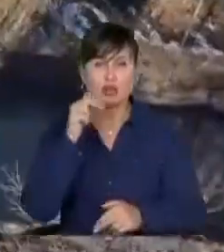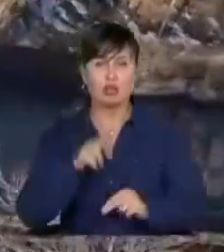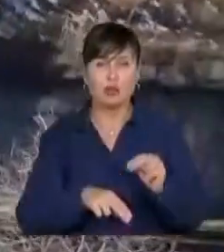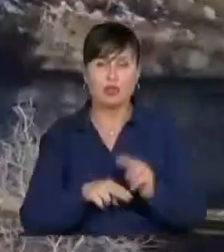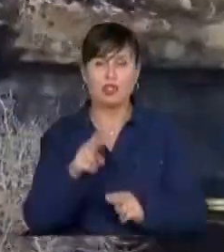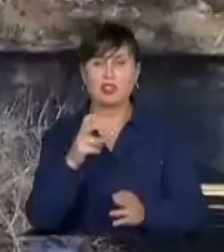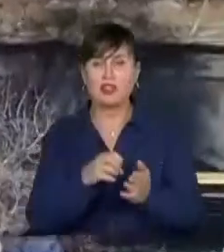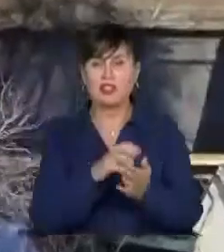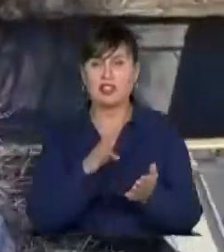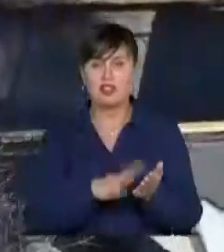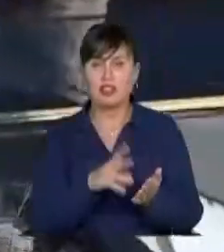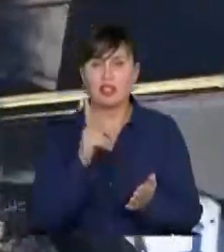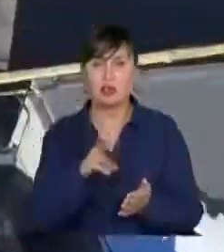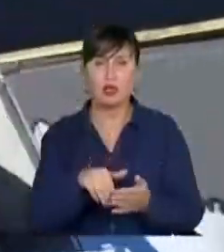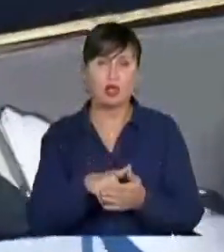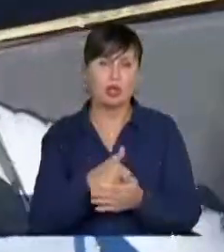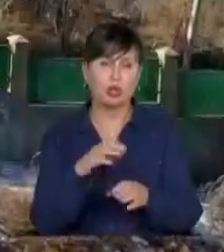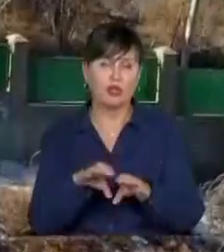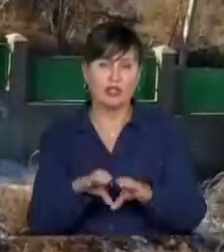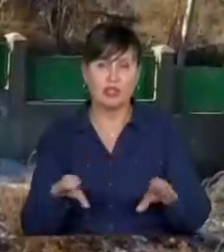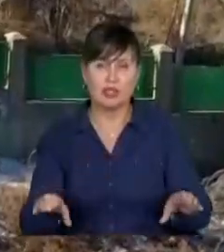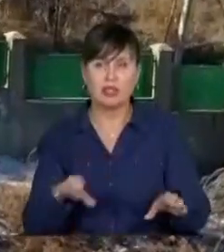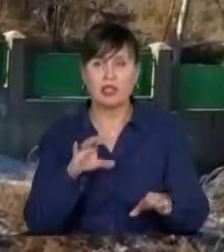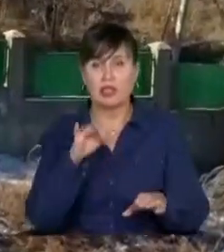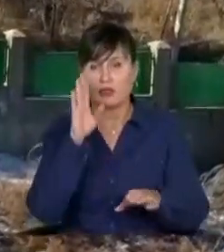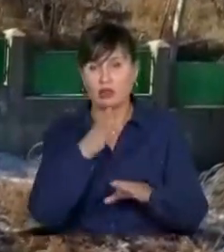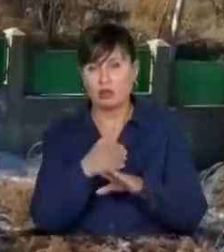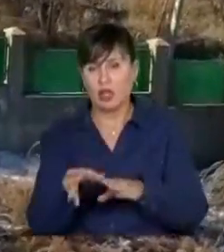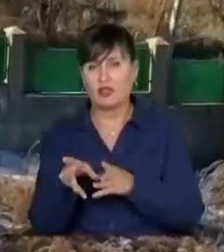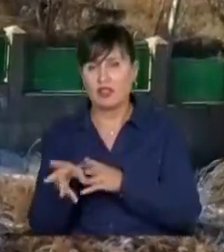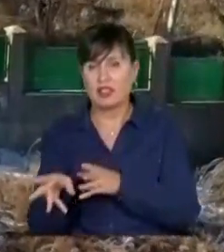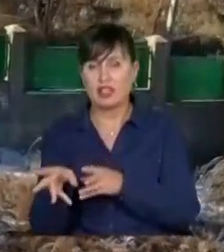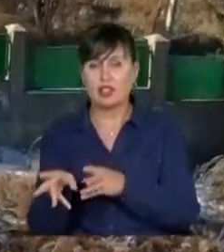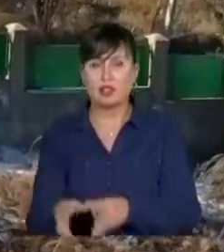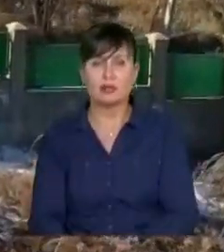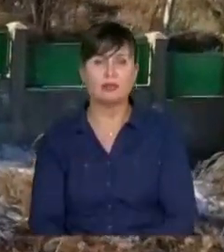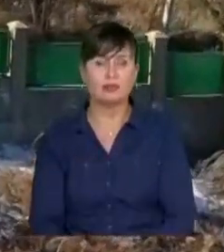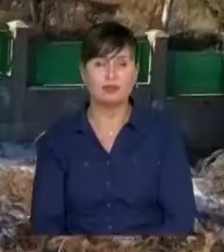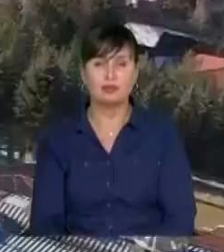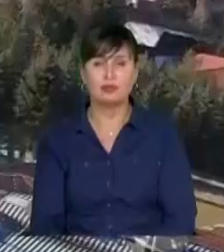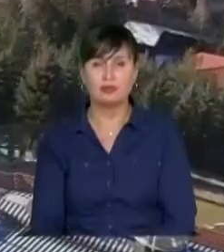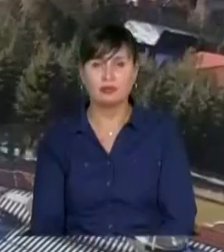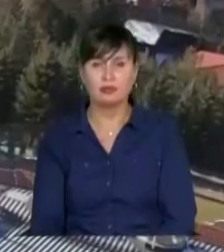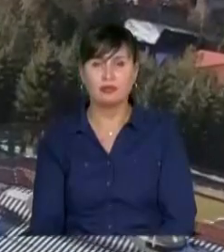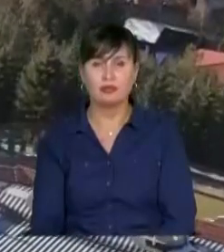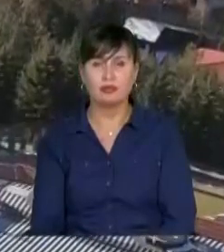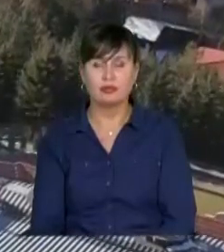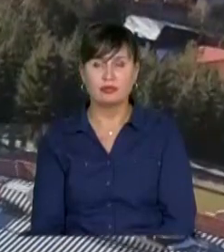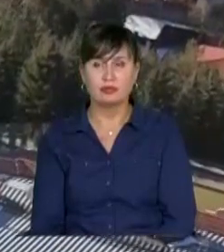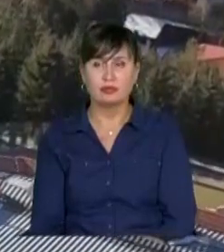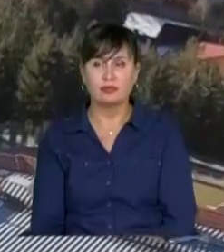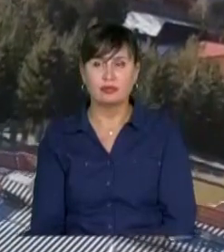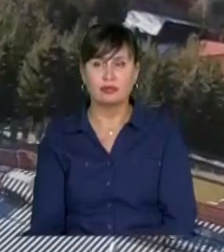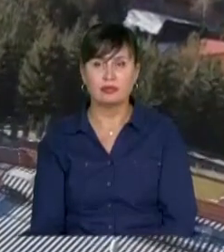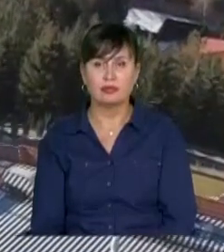219 км новых сетей водоснабжения и водоотведения Аделя жакенова ернат болак якун шумнов телеканал